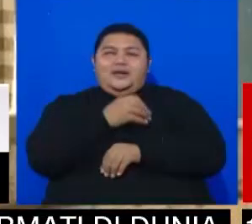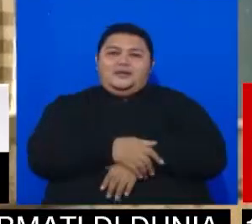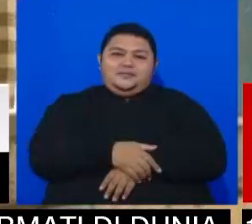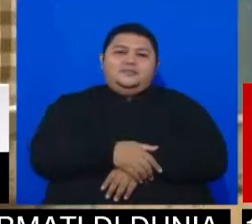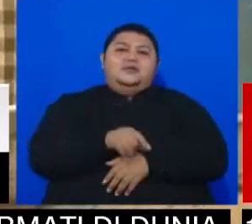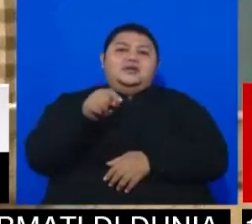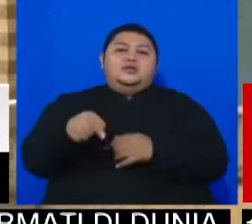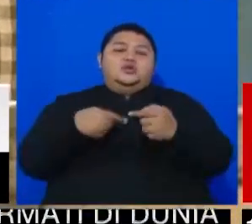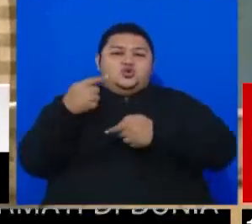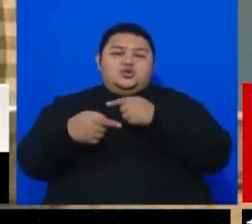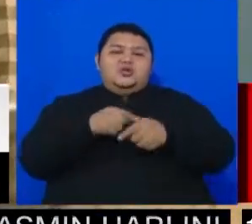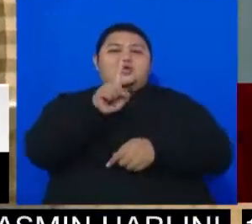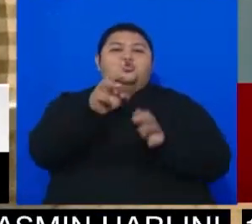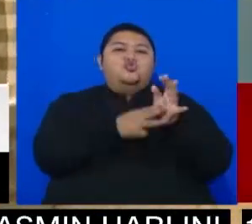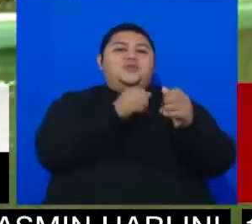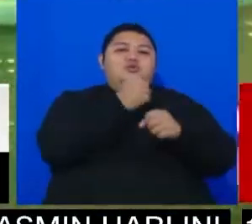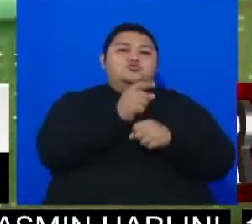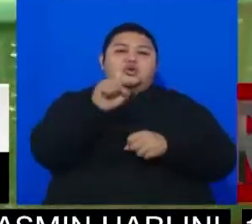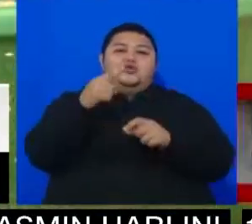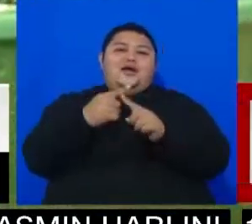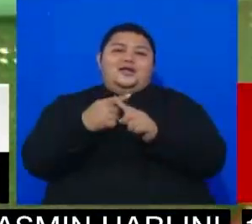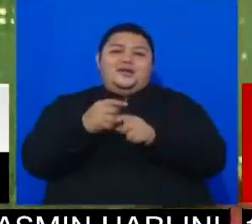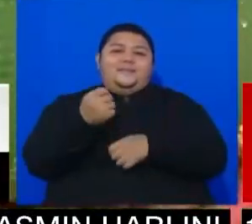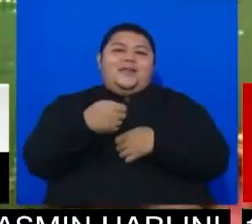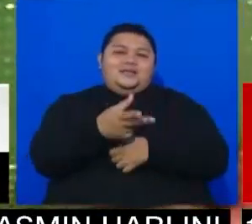bagi seorang pengusaha angkringan.